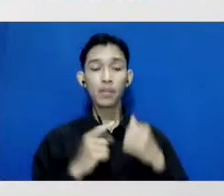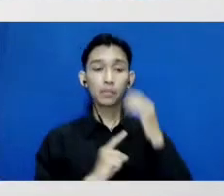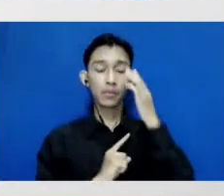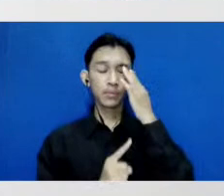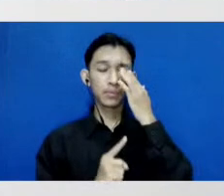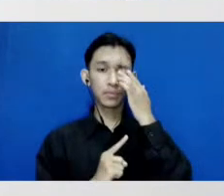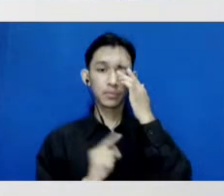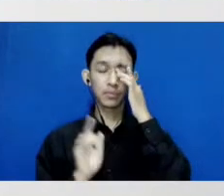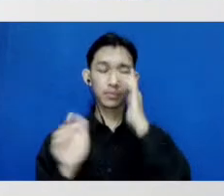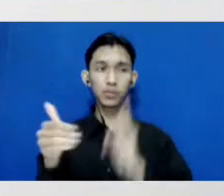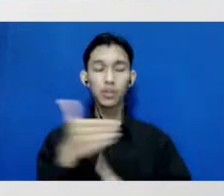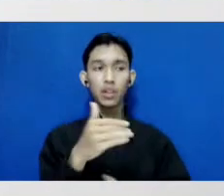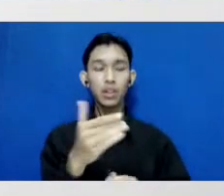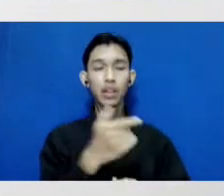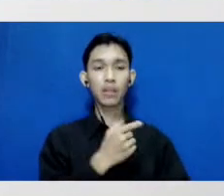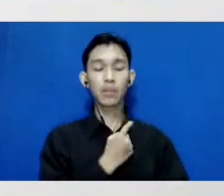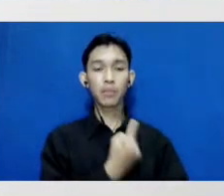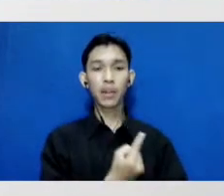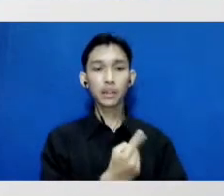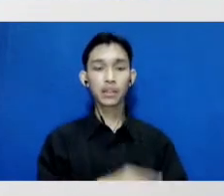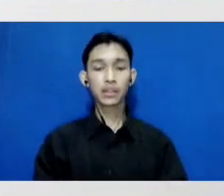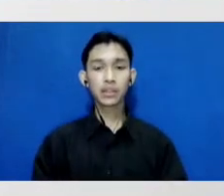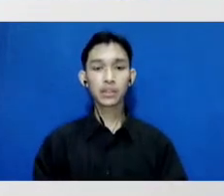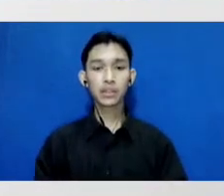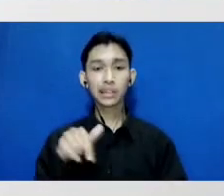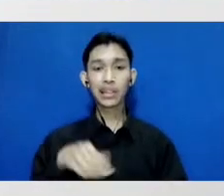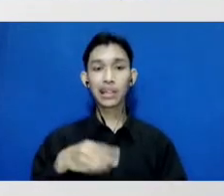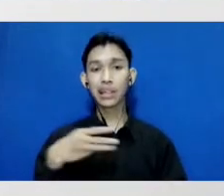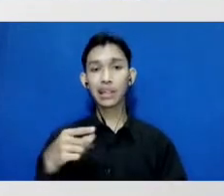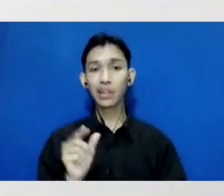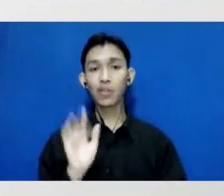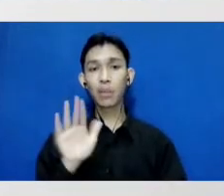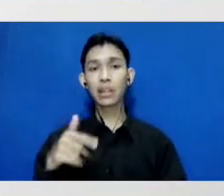ini di EU sedang mendiskusikan beberapa